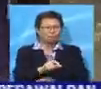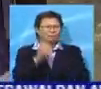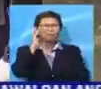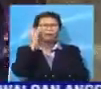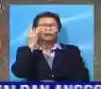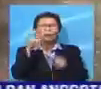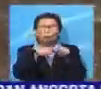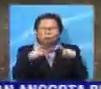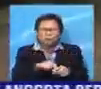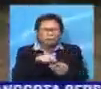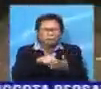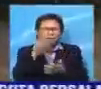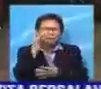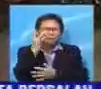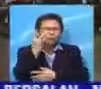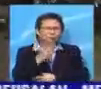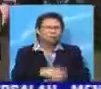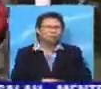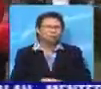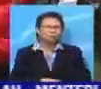sangat kawasan ni.